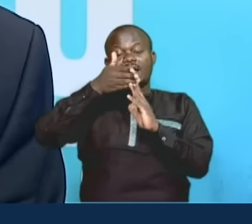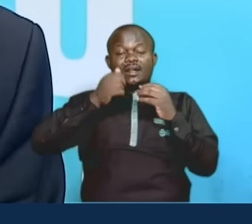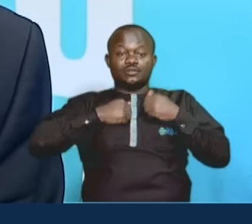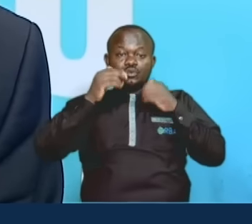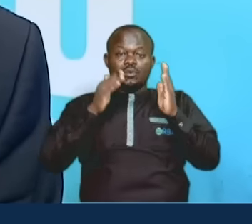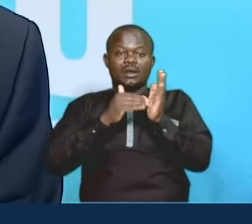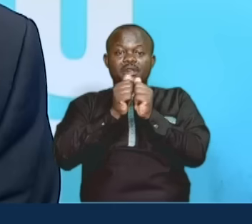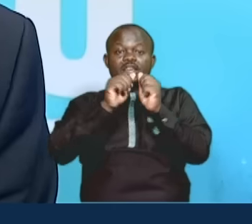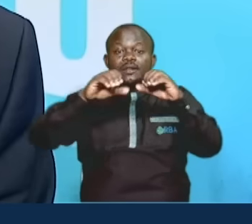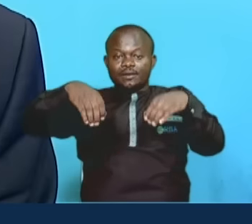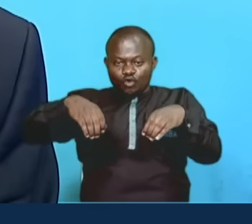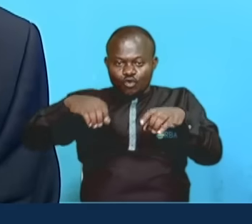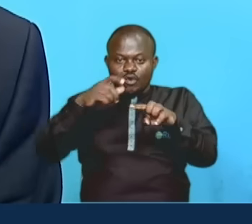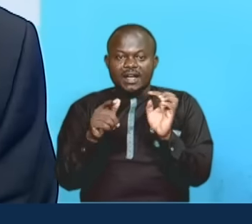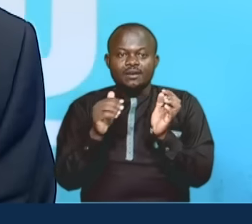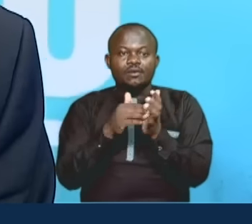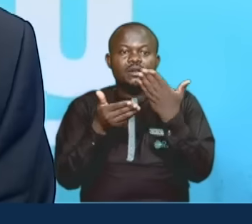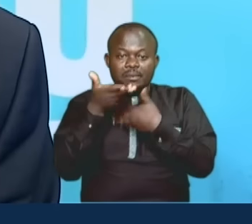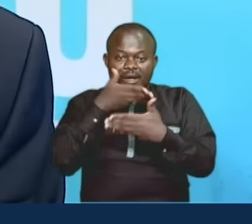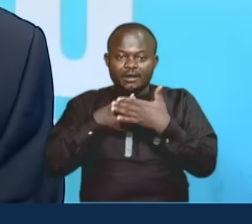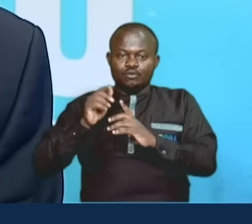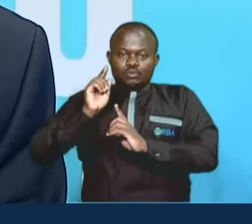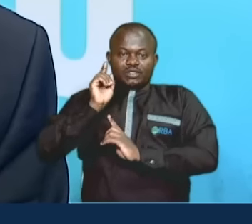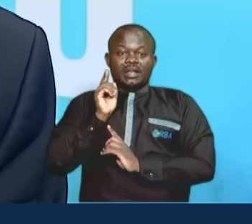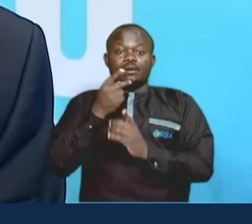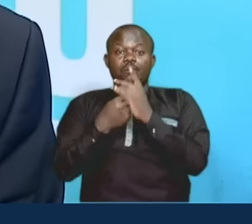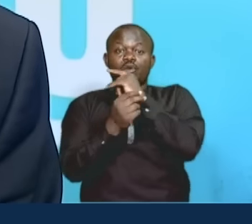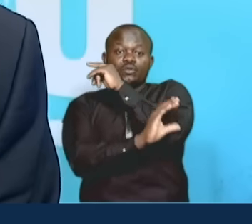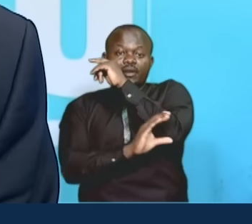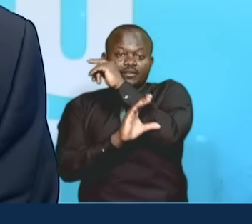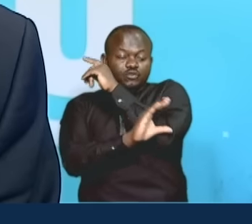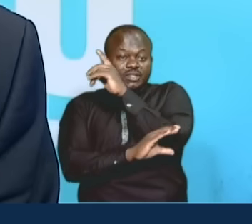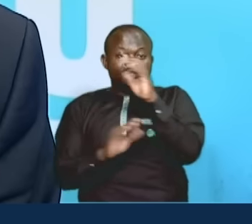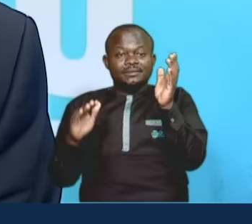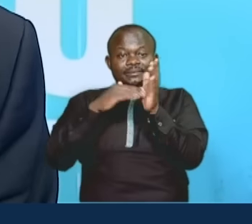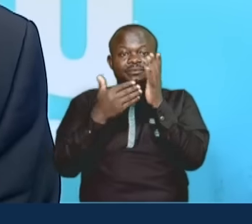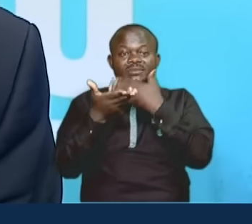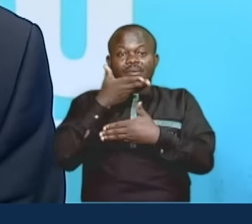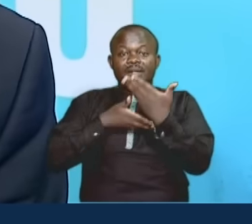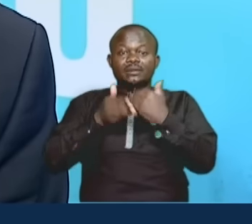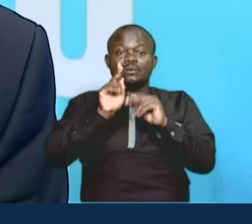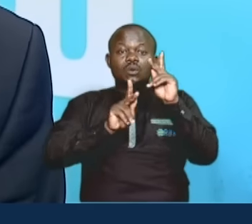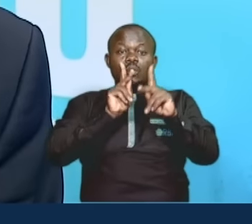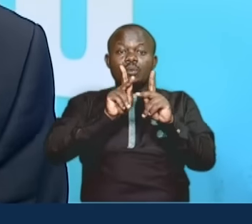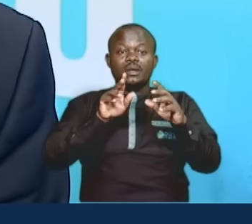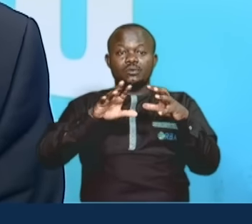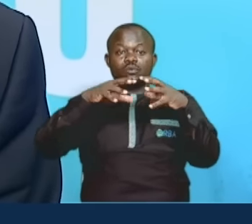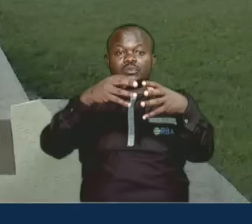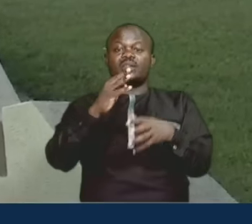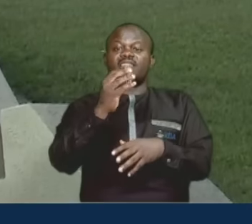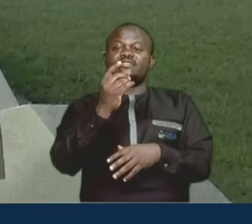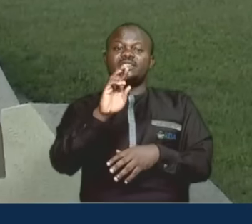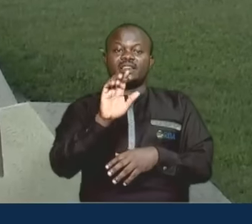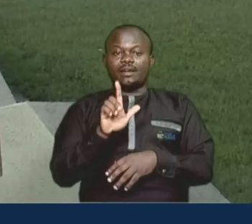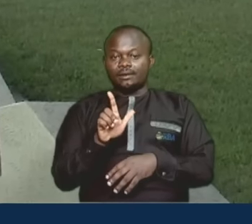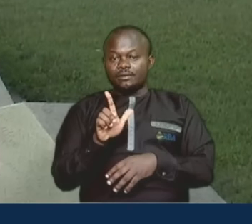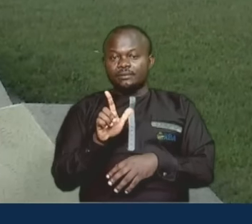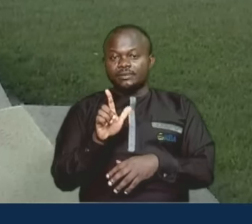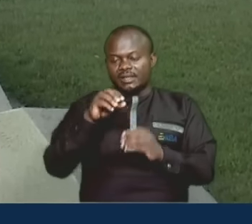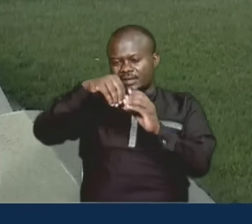na Kongo, kandi baganira ku mutekano w'ibyo bihugu byombi, banaganira no kurandura umutwe wa FDLR. Mu